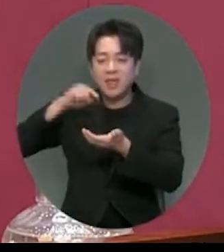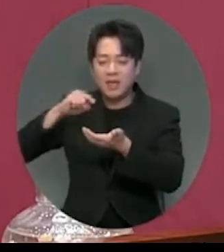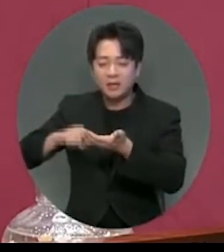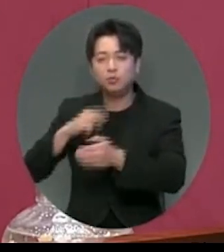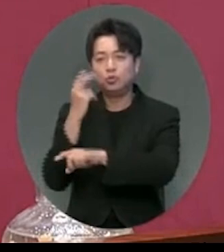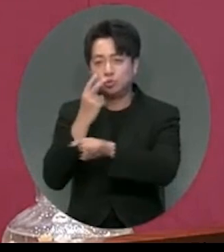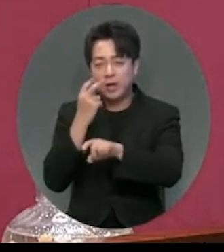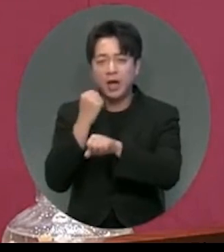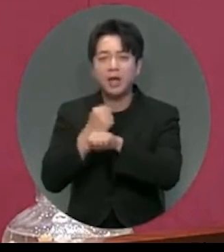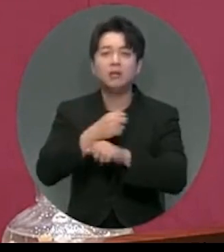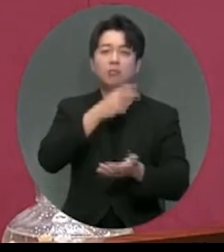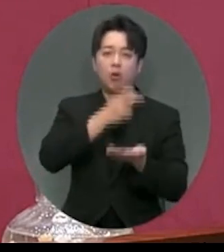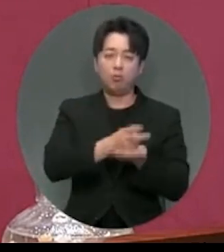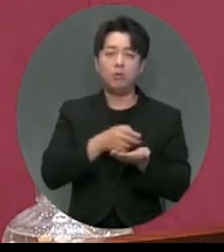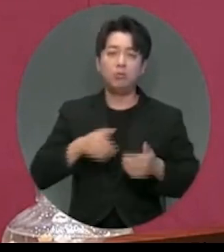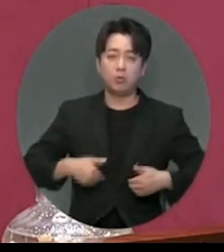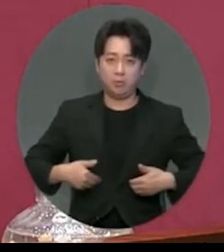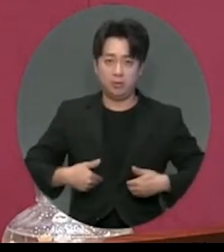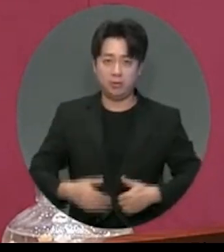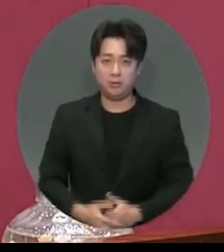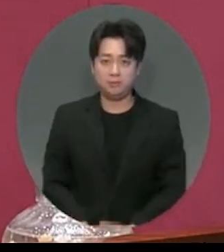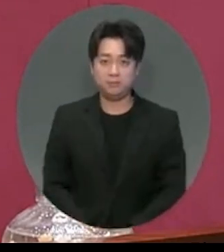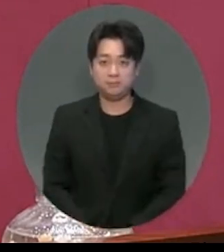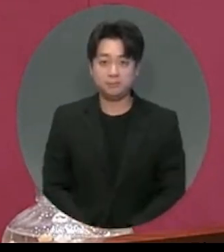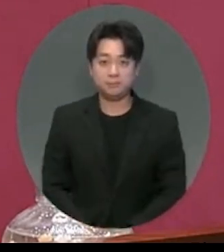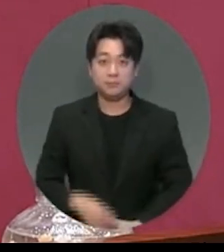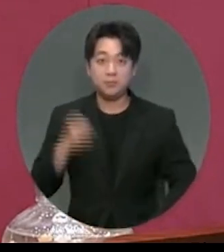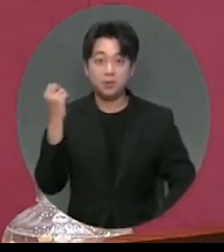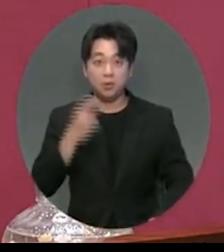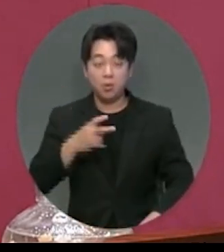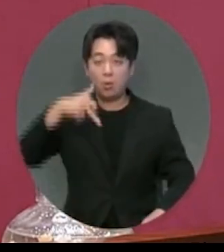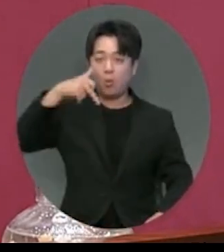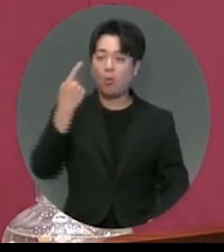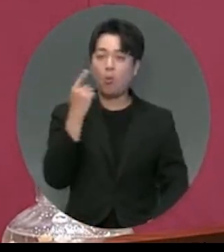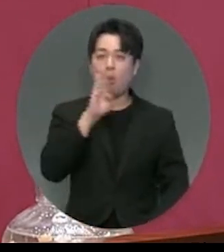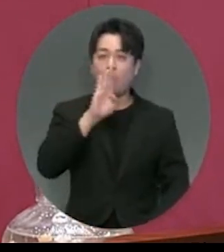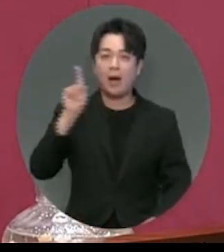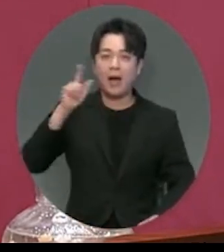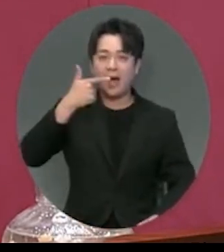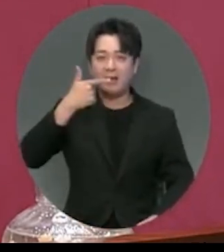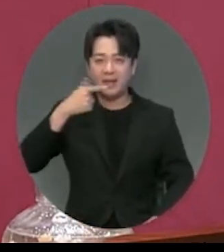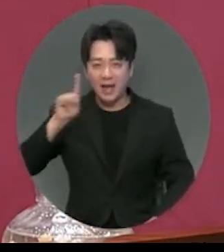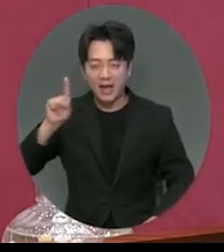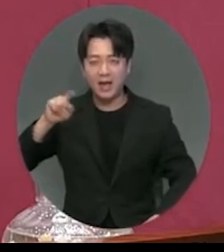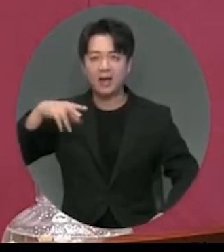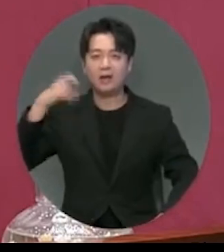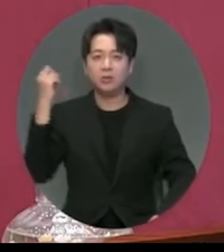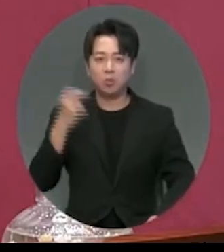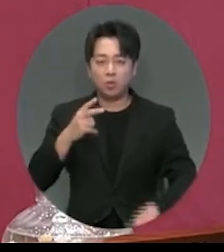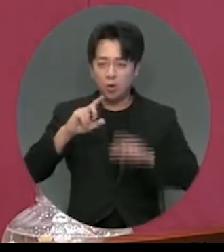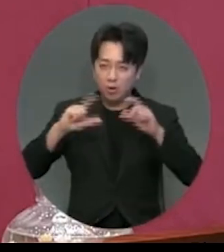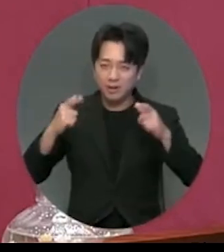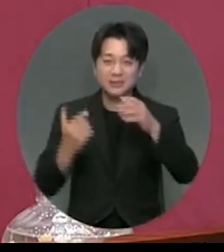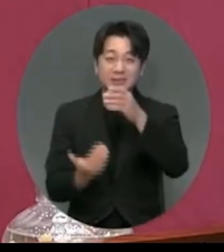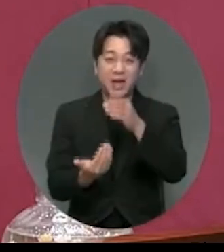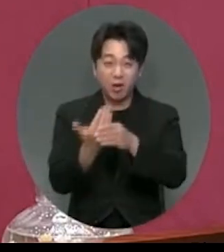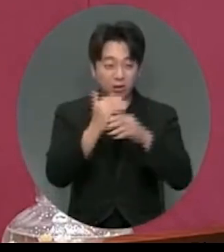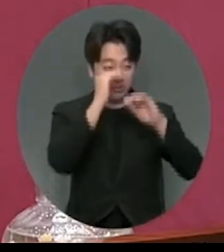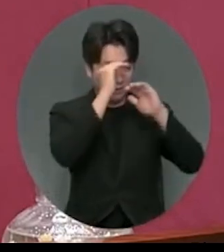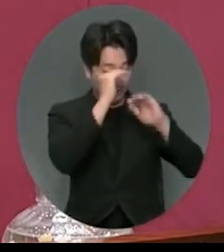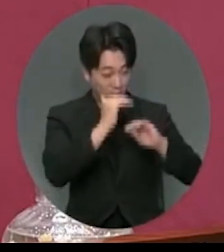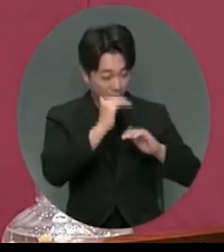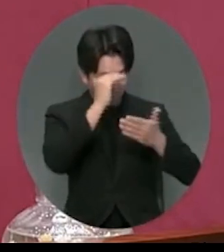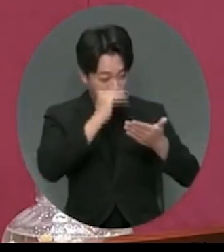비례 원칙에 위반됩니다. 그 밖에도 코바나 컨텐츠나 여러 적시한 그런 사건들은 이미